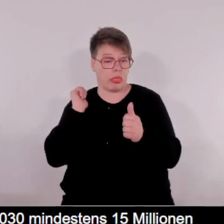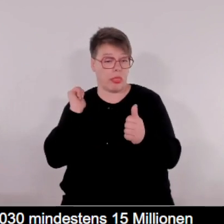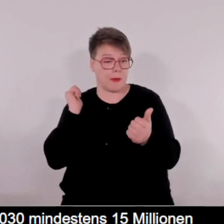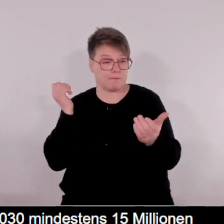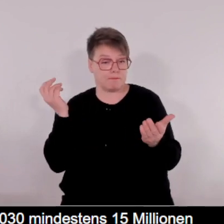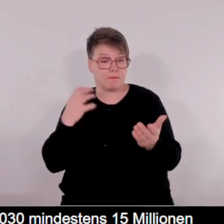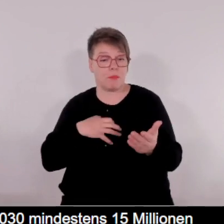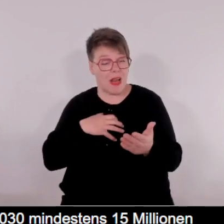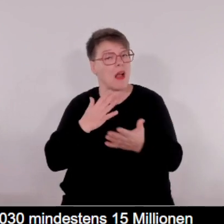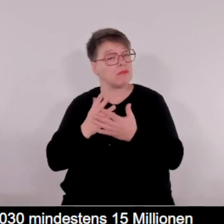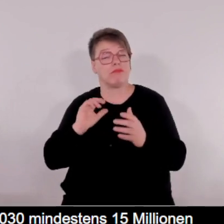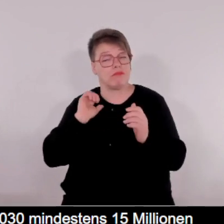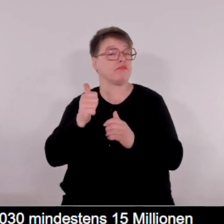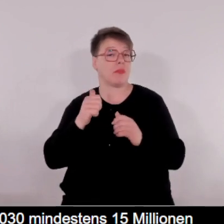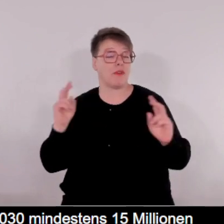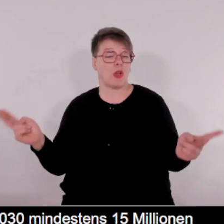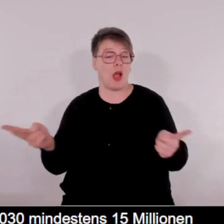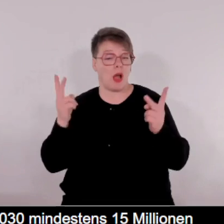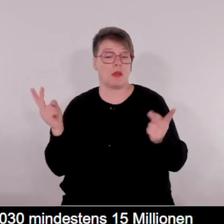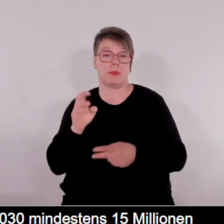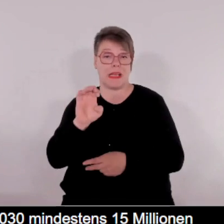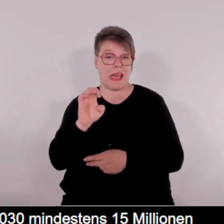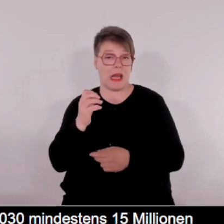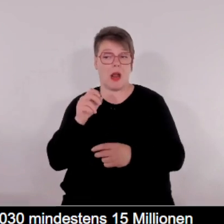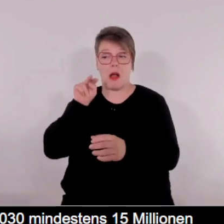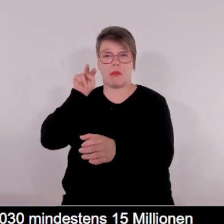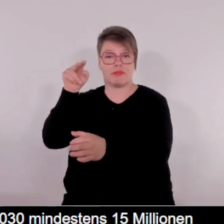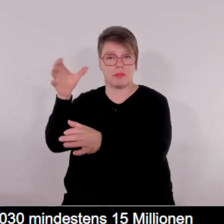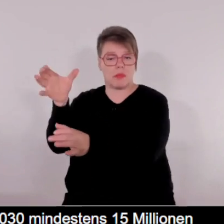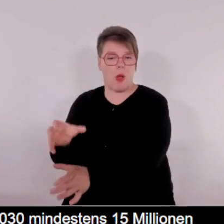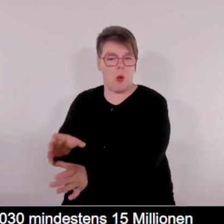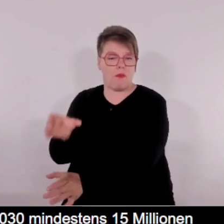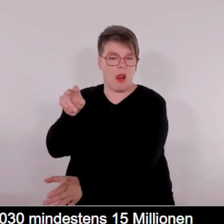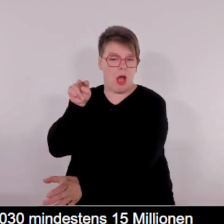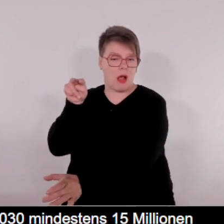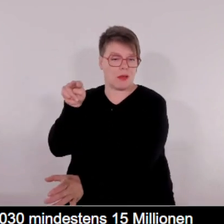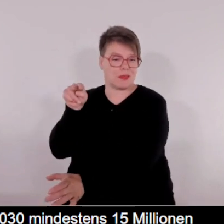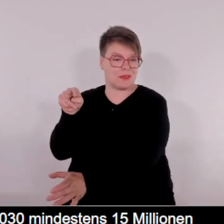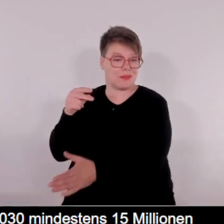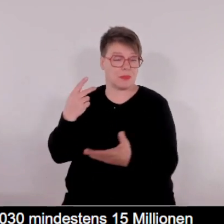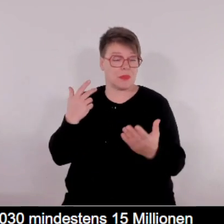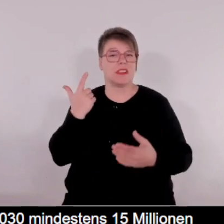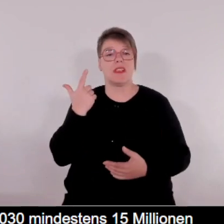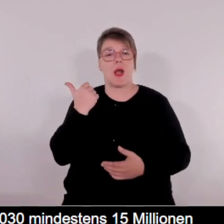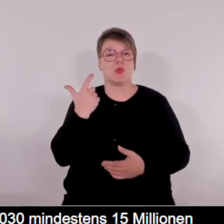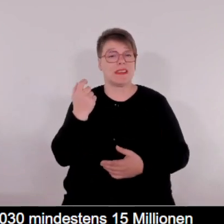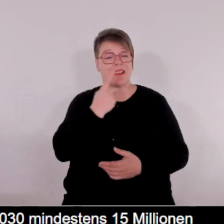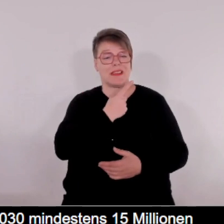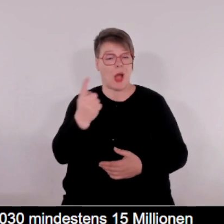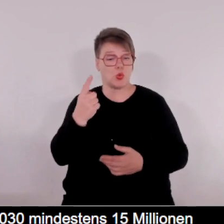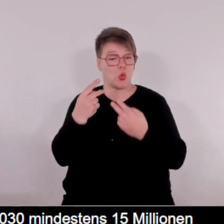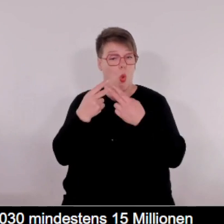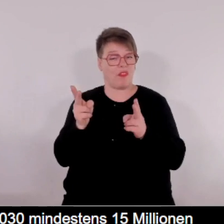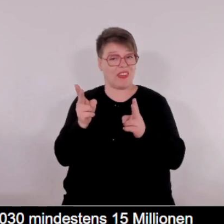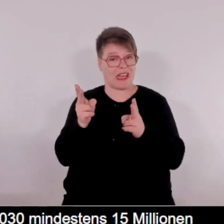aufwerfen kann, also 20 Prozent der bundesweiten Ladesäulen-E-Mobilität stehen in